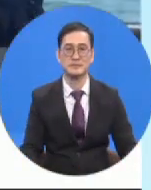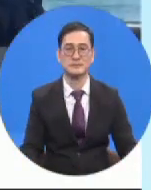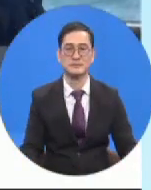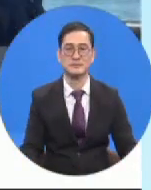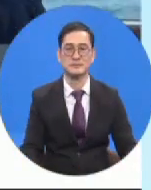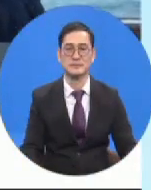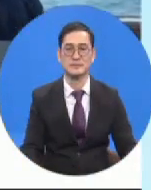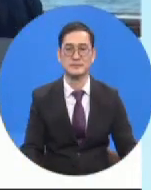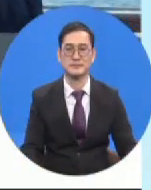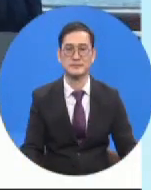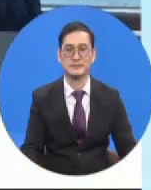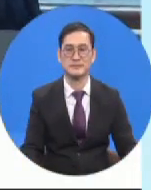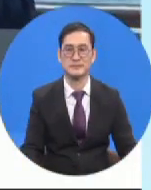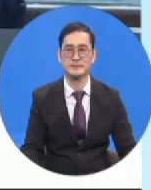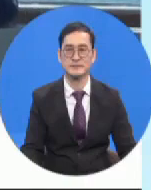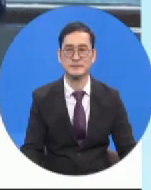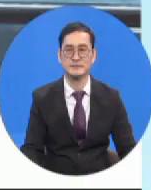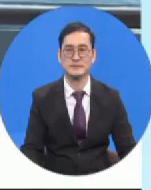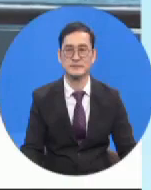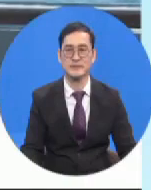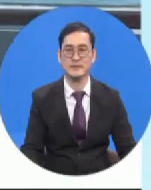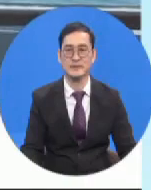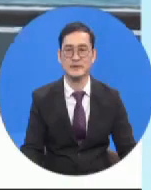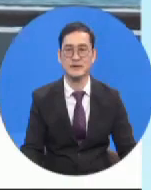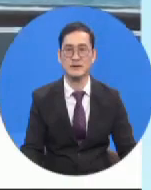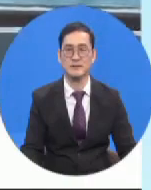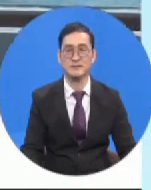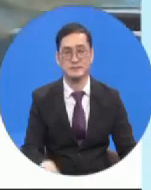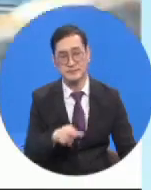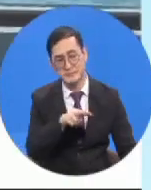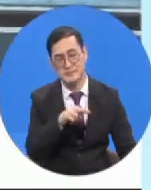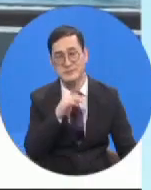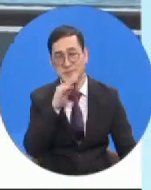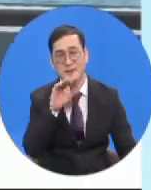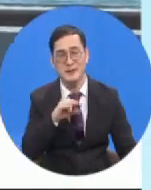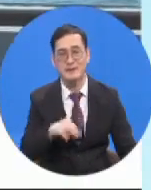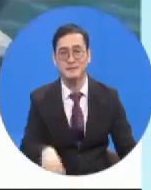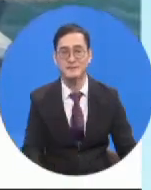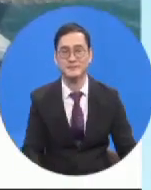그거는 뭐 예산 여러 가지를 따져서 공약을 만들어야 되니까 제가 볼 때 좀 지켜봐야 된다 이런 생각이 듭니다. 알겠습니다.